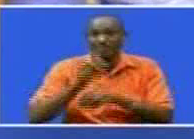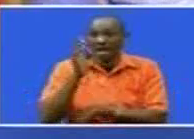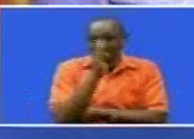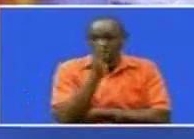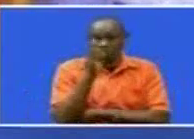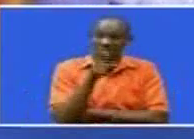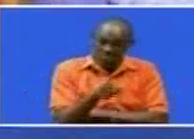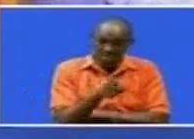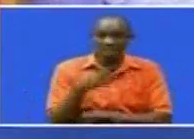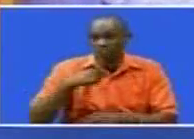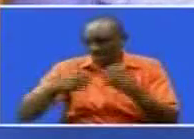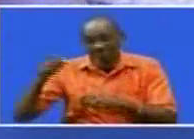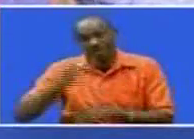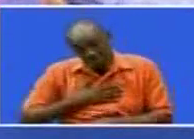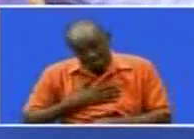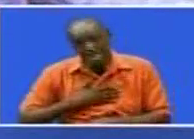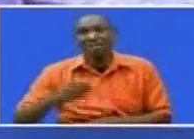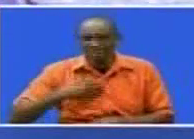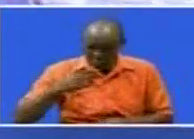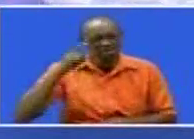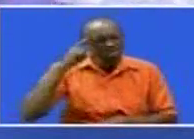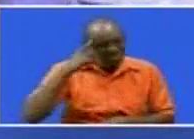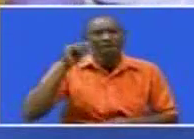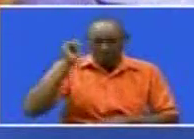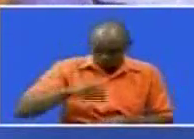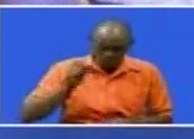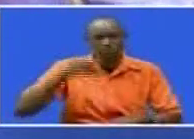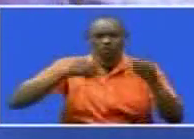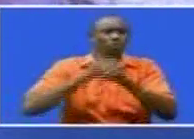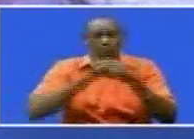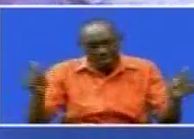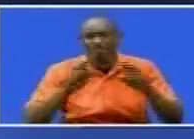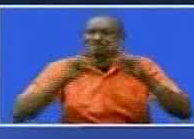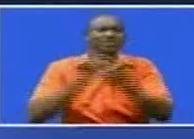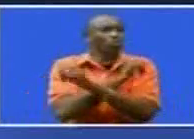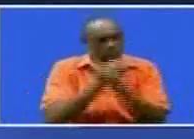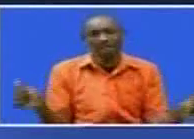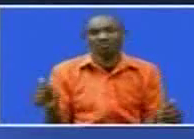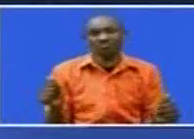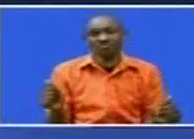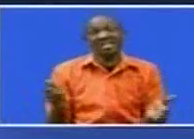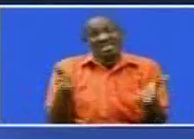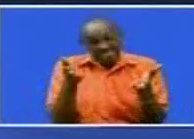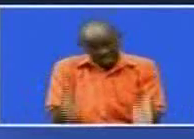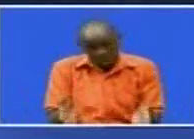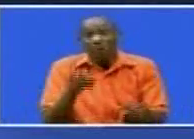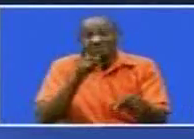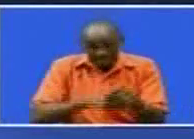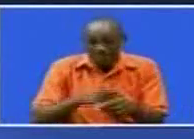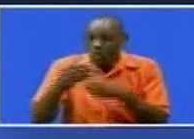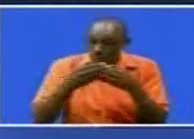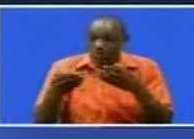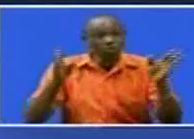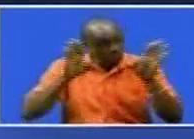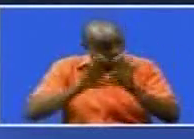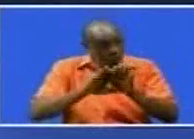na tunategemea kwamba uchaguzi uwe mzuri, uendelee vizuri, usalama uendelee. Na jamvi litakapokuwa linafungwa